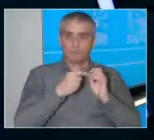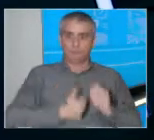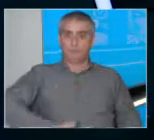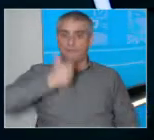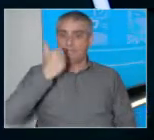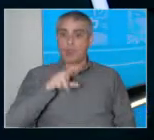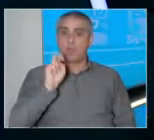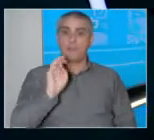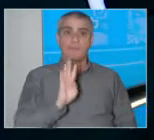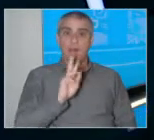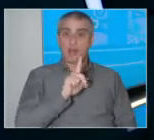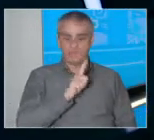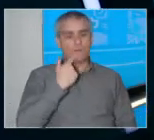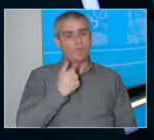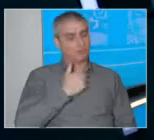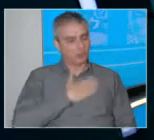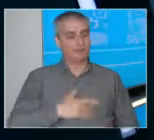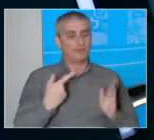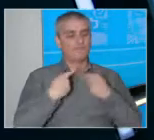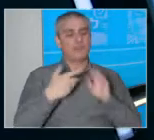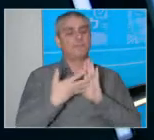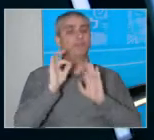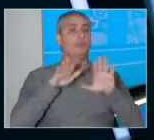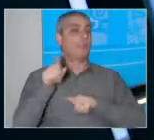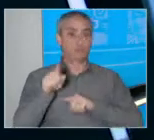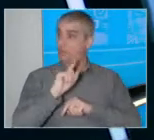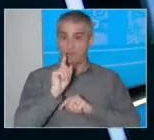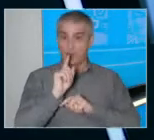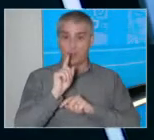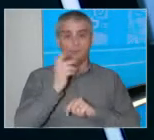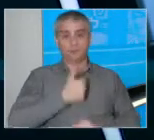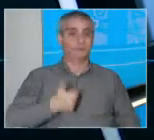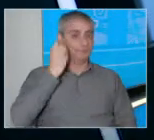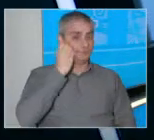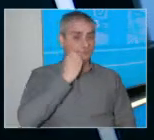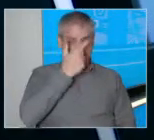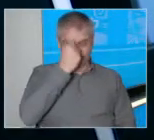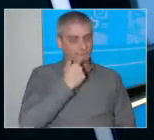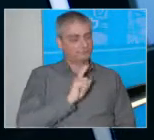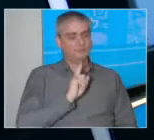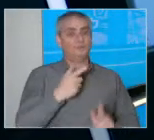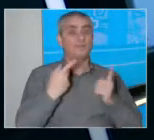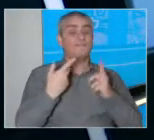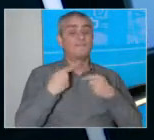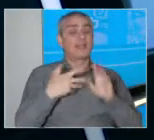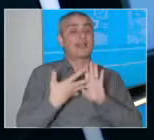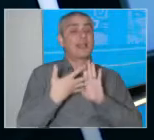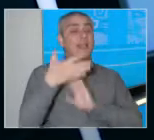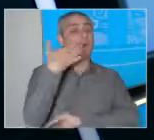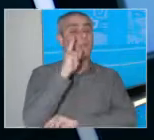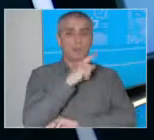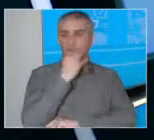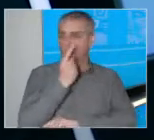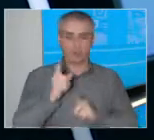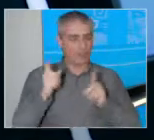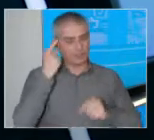עומר בר-לב אומר אני רוצה ועדת בדיקה ממשלתית, וממולו יש את שר וליברמן שאומרים לא, ועדת חקירה ממלכתית. אז שאלה,